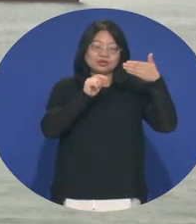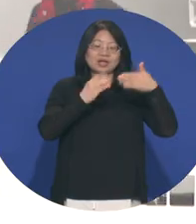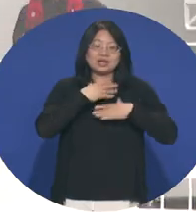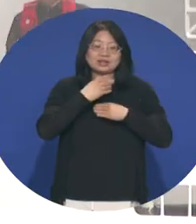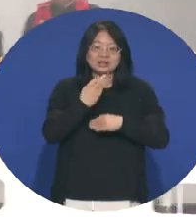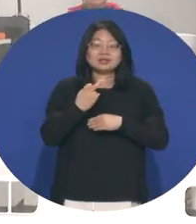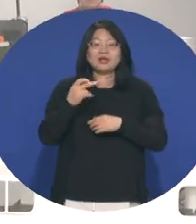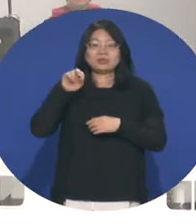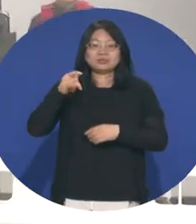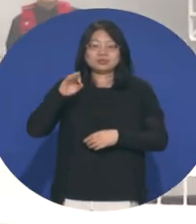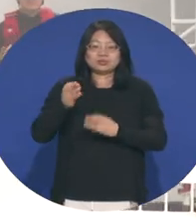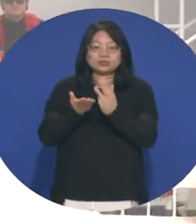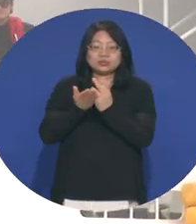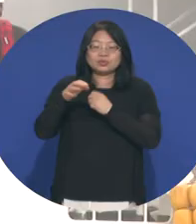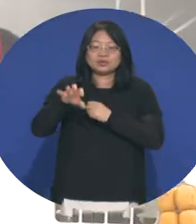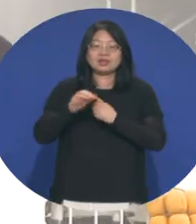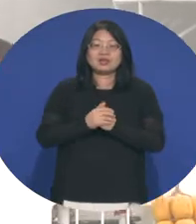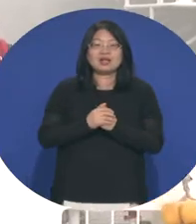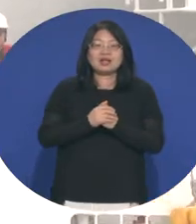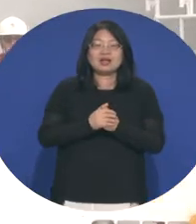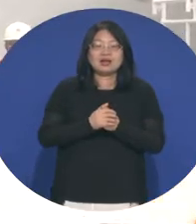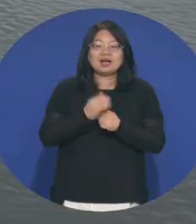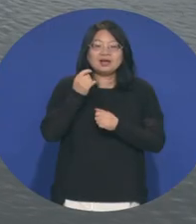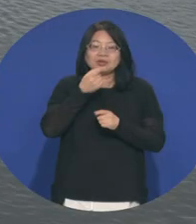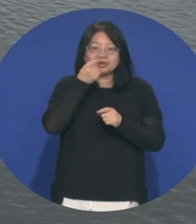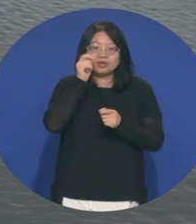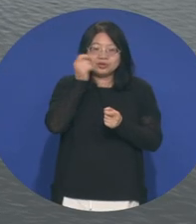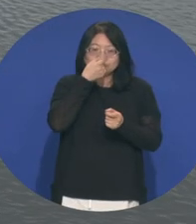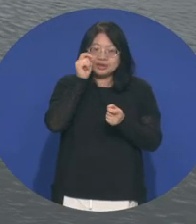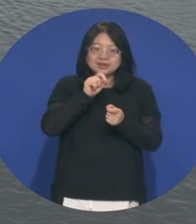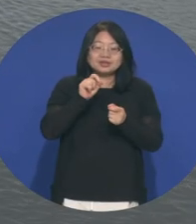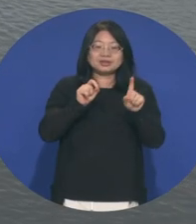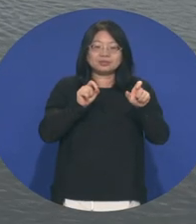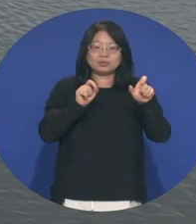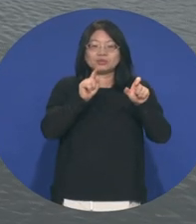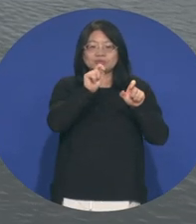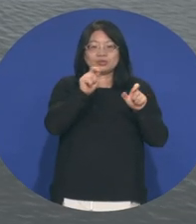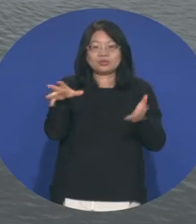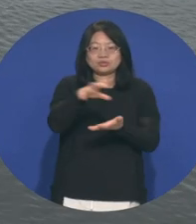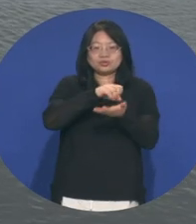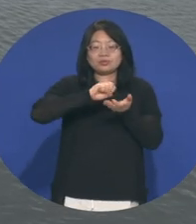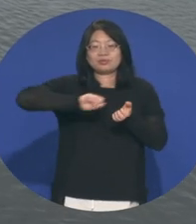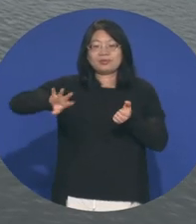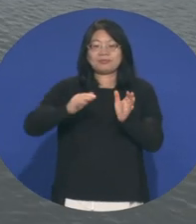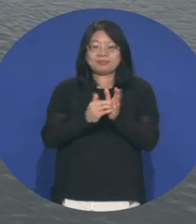9월에도 안산시 풍도에서 해양 쓰레기 약 15톤을 수거 처리했습니다.